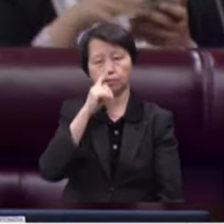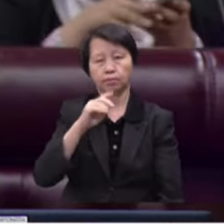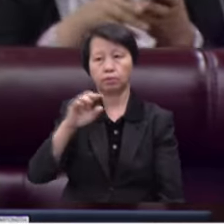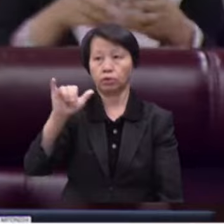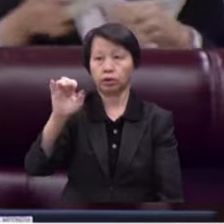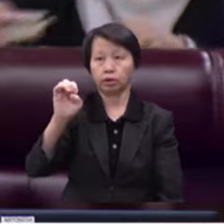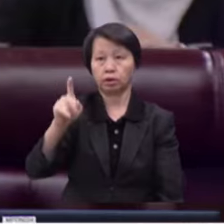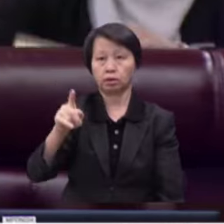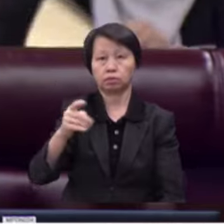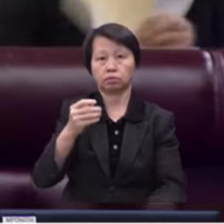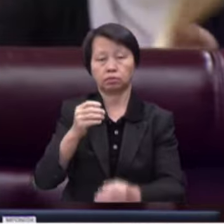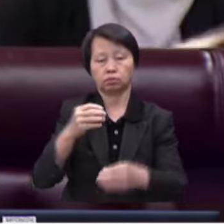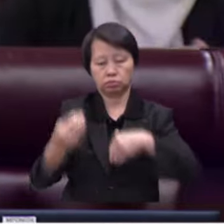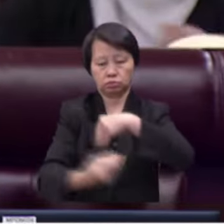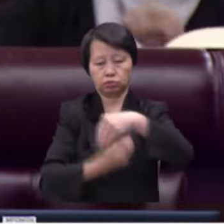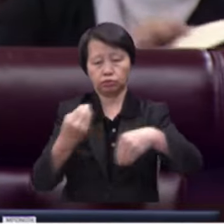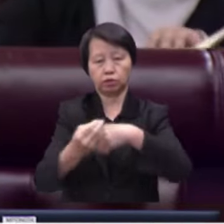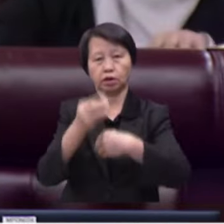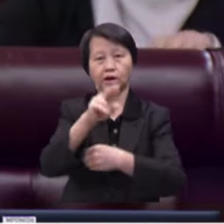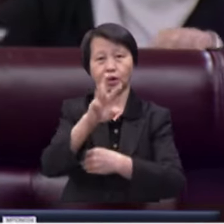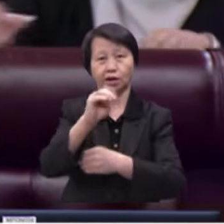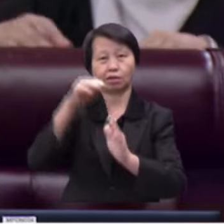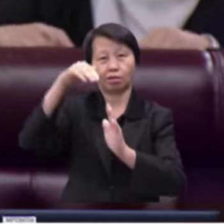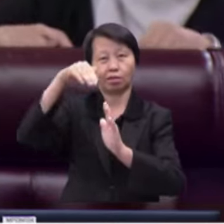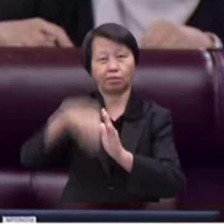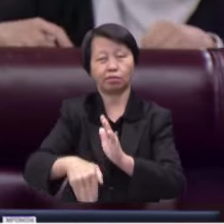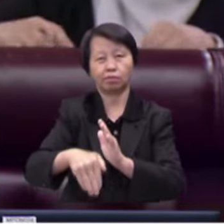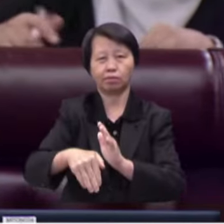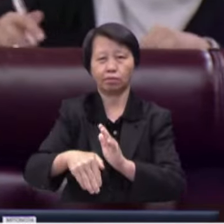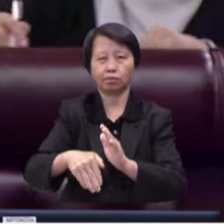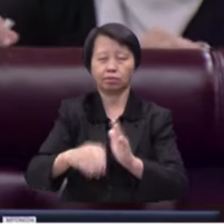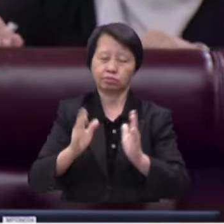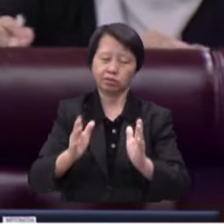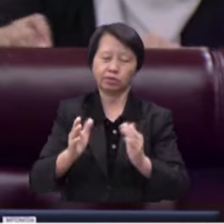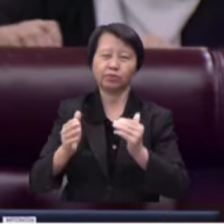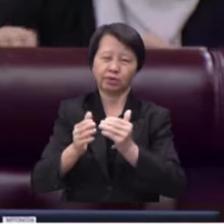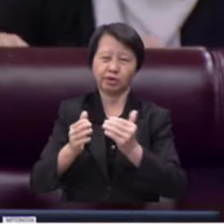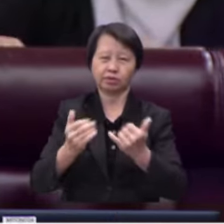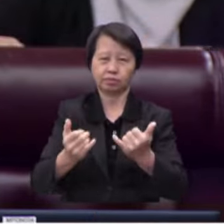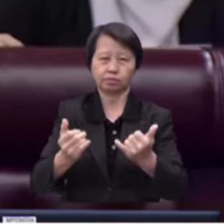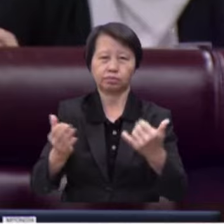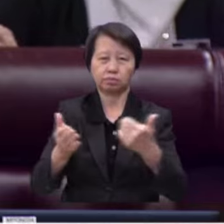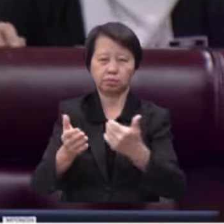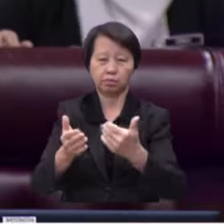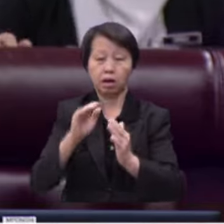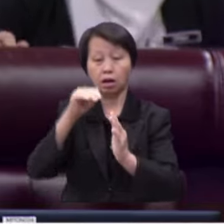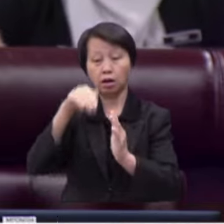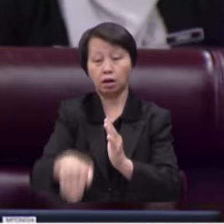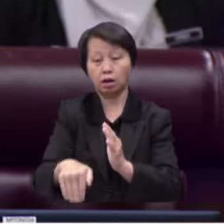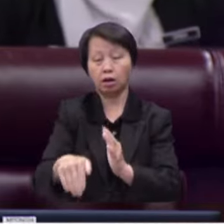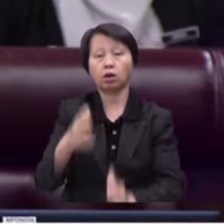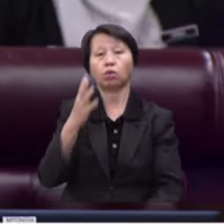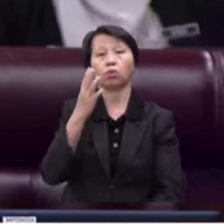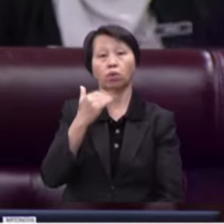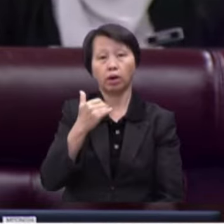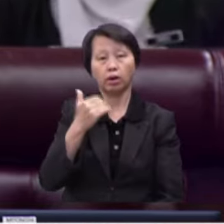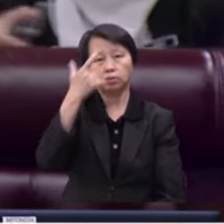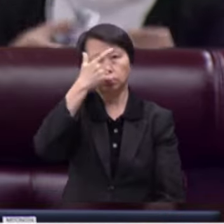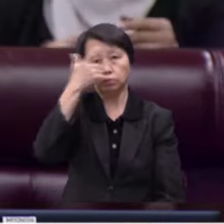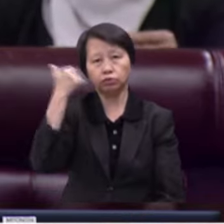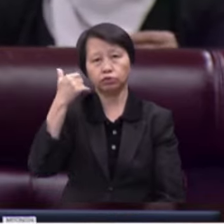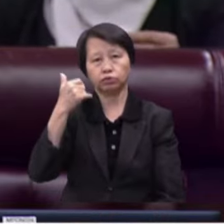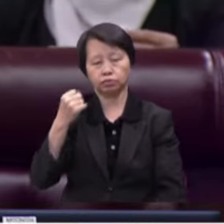kejatuhan kadar pertukaran Ringgit yang dialami pada tempo terdekat ini sebagian besarnya didorong oleh